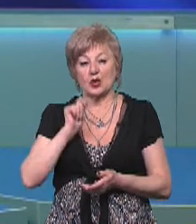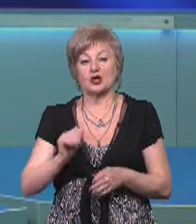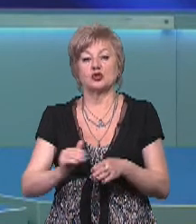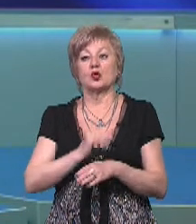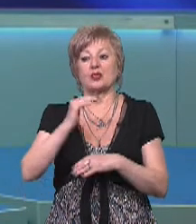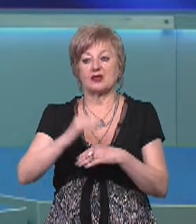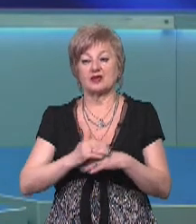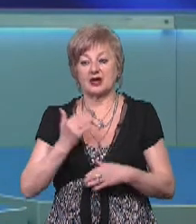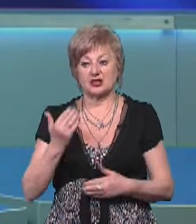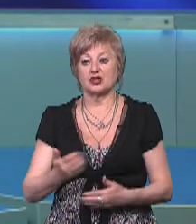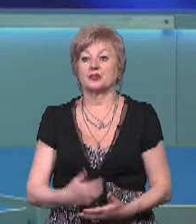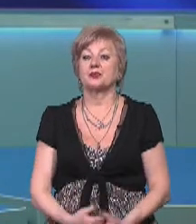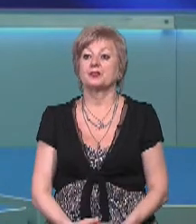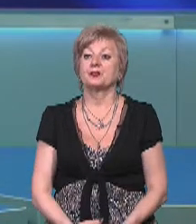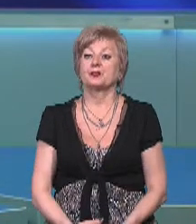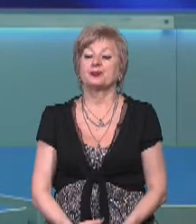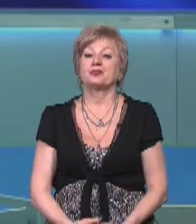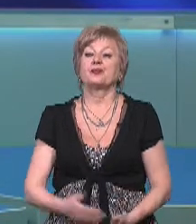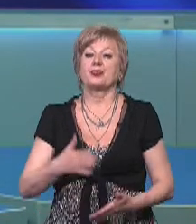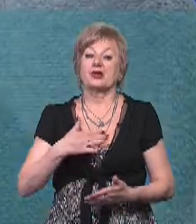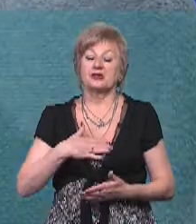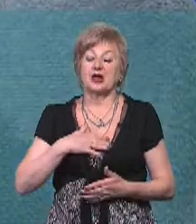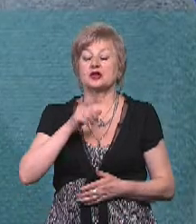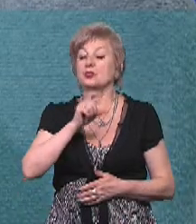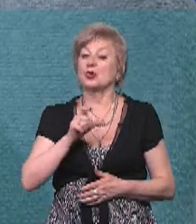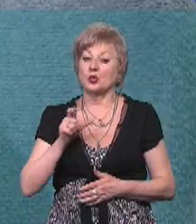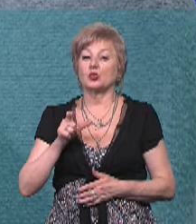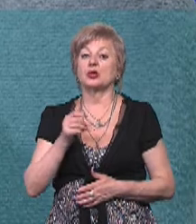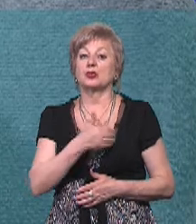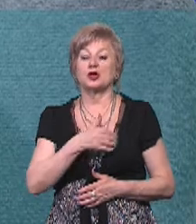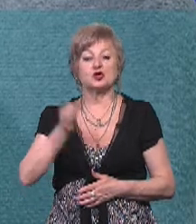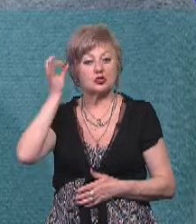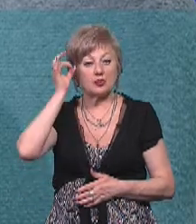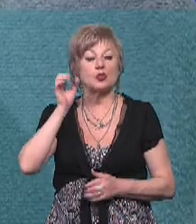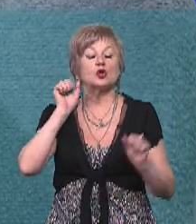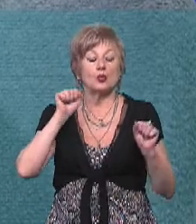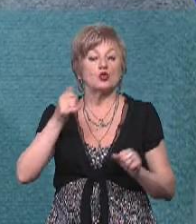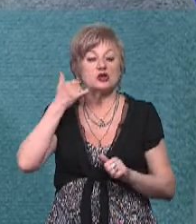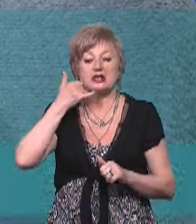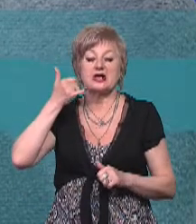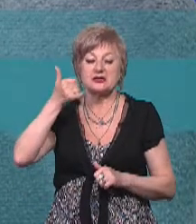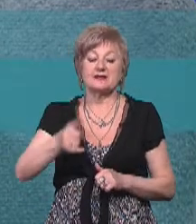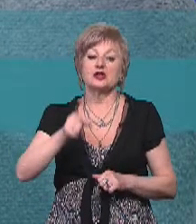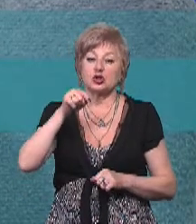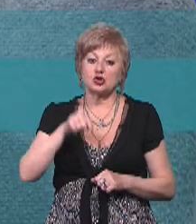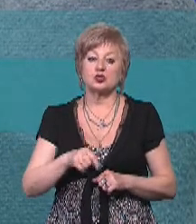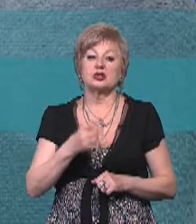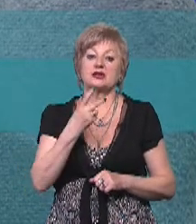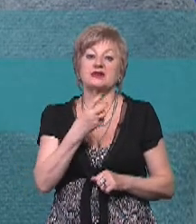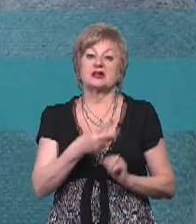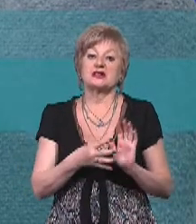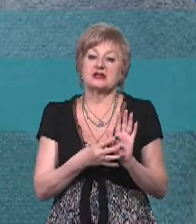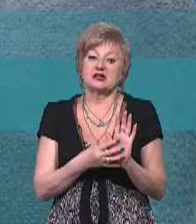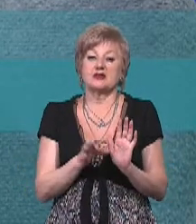Добрий вечір, пані Маргарита. Добрий вечір. А нашим телеглядачам я хочу нагадати, що ви можете телефонувати до студії за телефоном